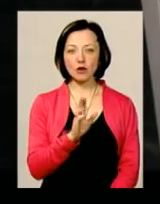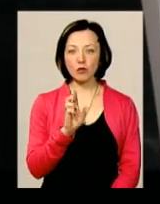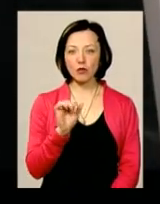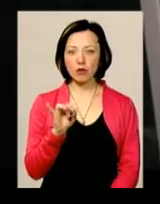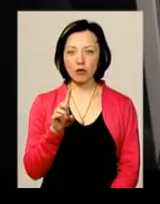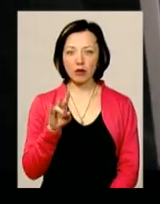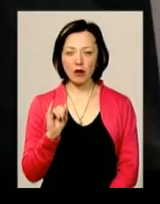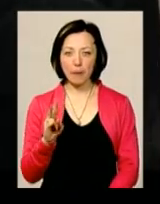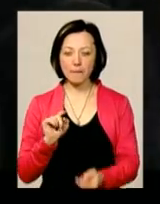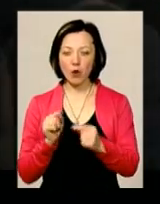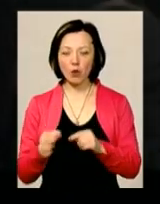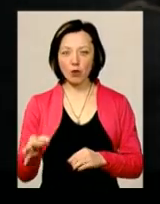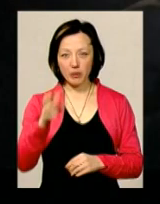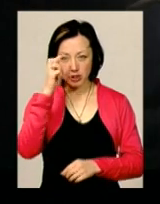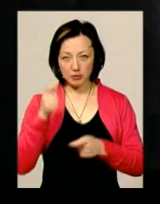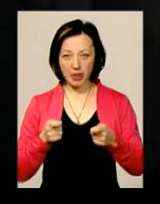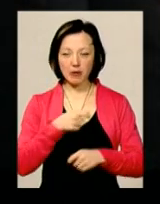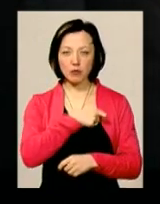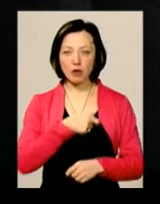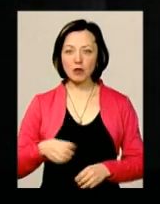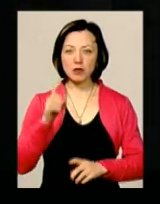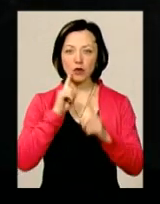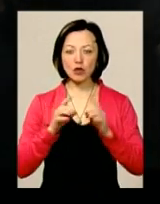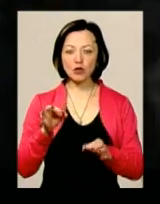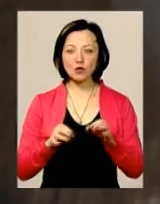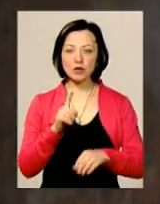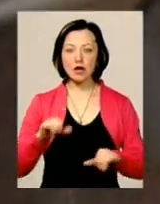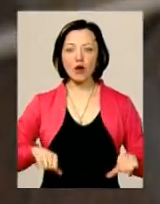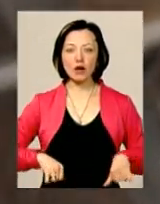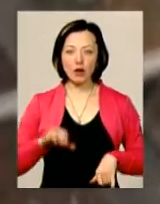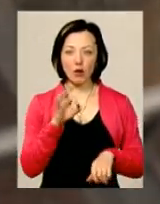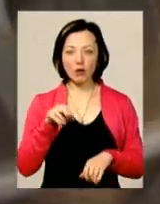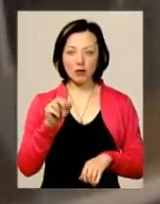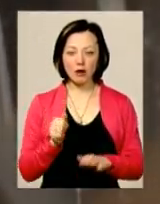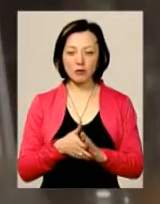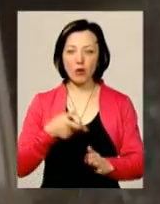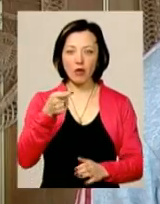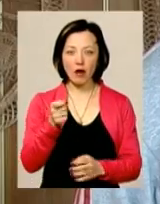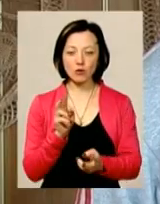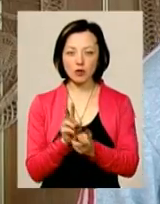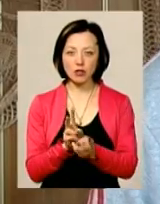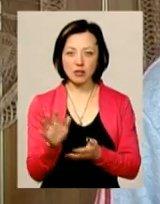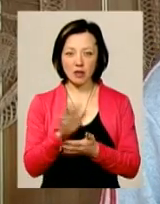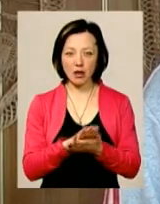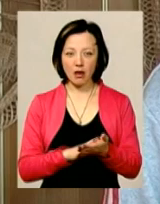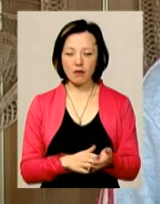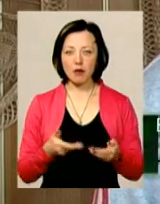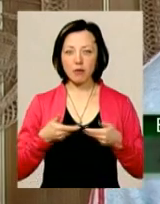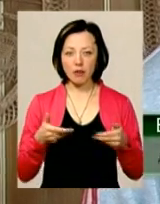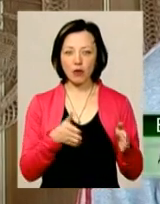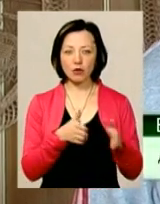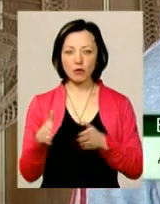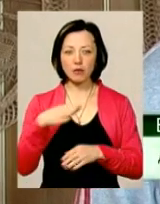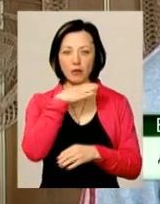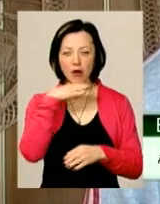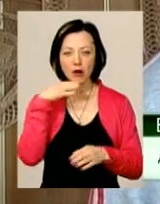проти облдержадміністрації. Депутат обласної ради, якого судять за хуліганство в ОДА, подав зустрічні заяви. Підготуємо надзвичайно багато